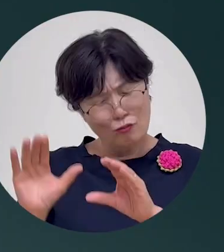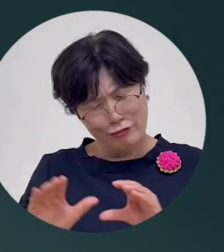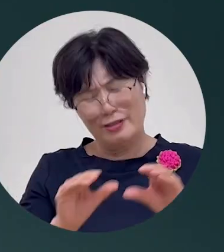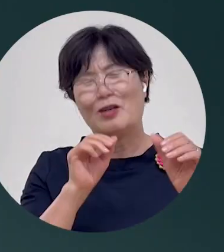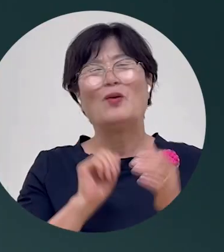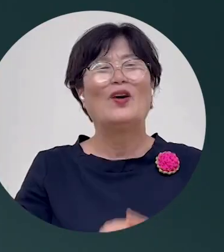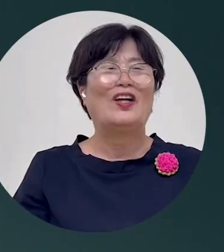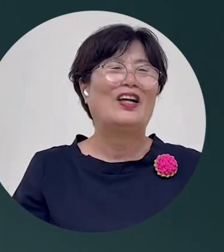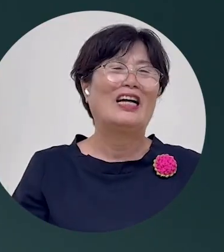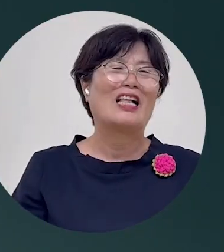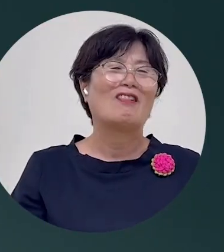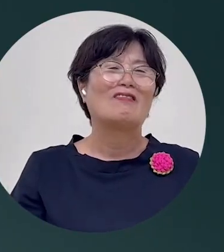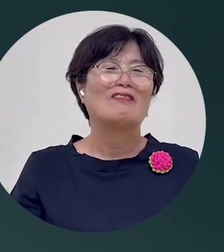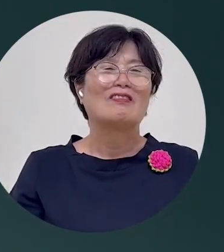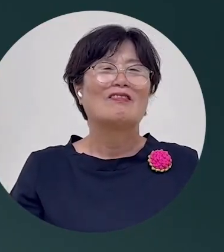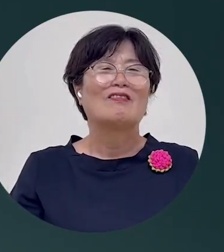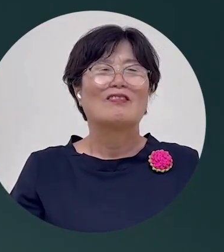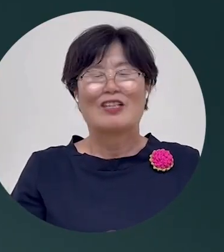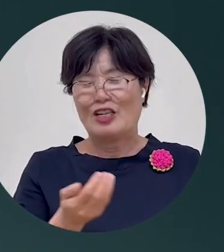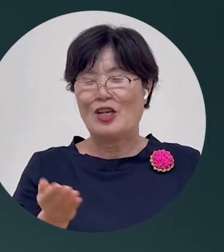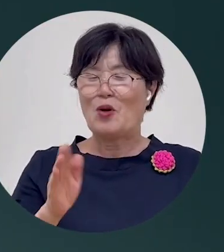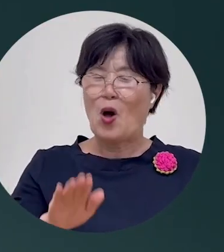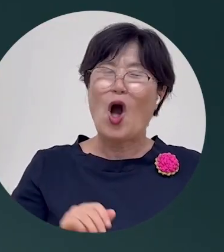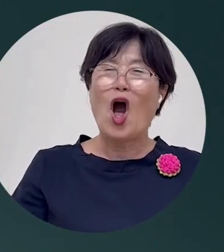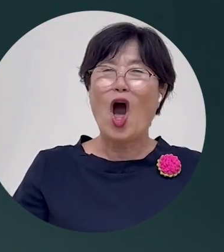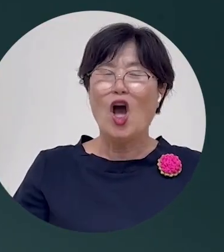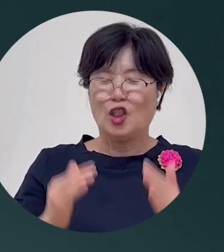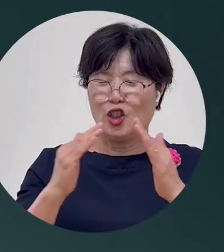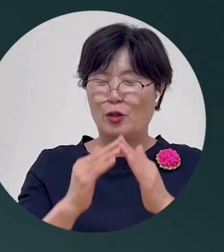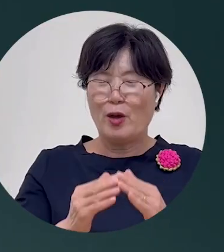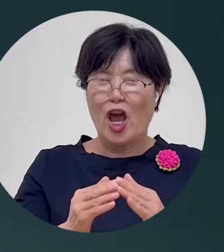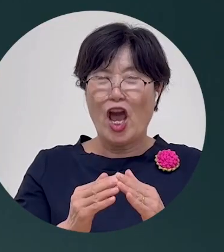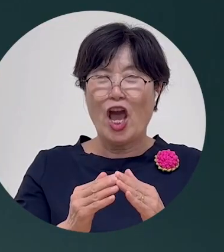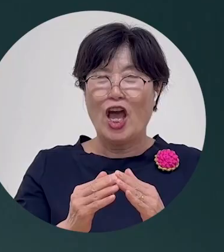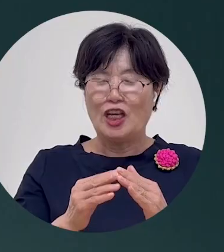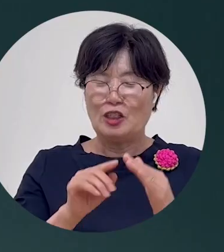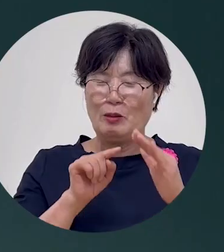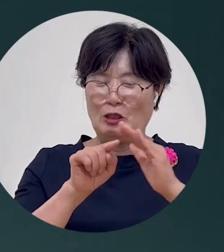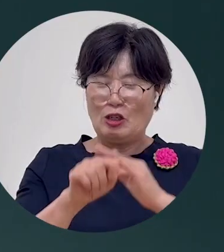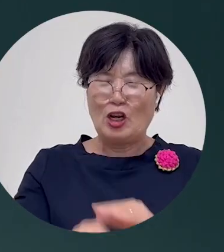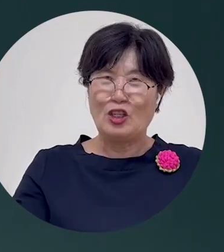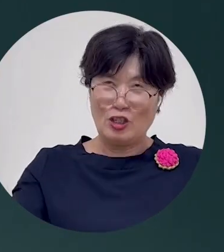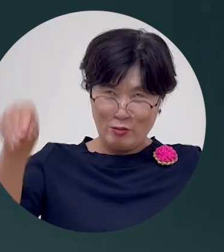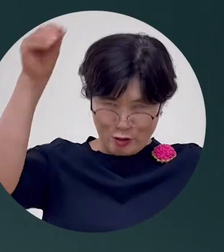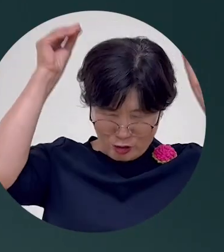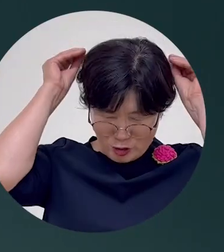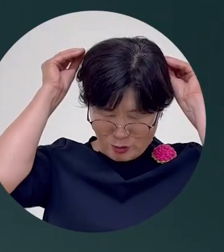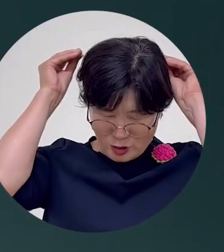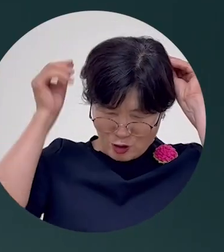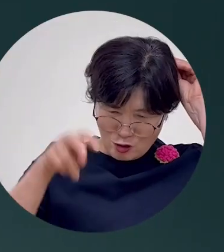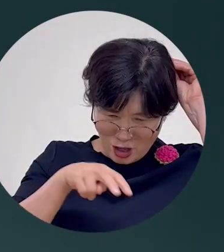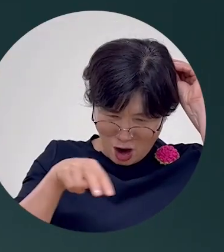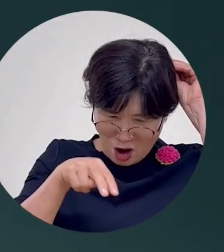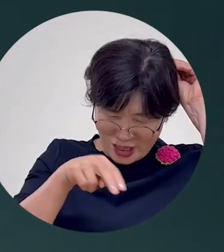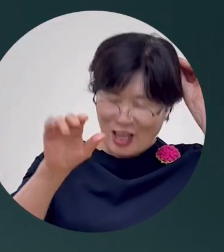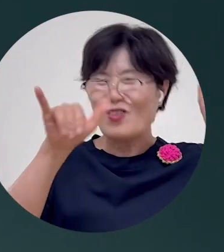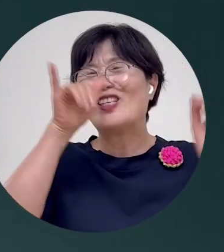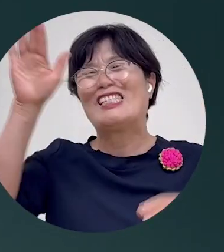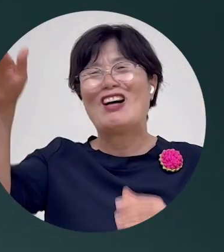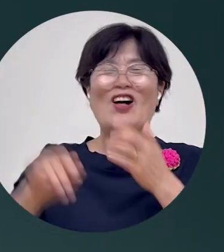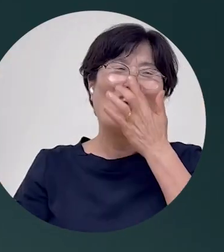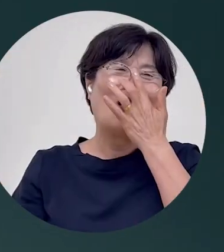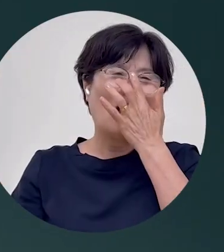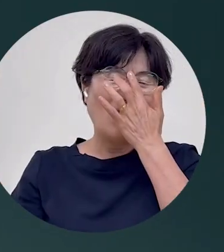부드러워요. 그리고 집에 들어가서 이불 뒤집어 쓰고 벌벌 떨 때도 있다 없다? 엄청 있어요. 예.